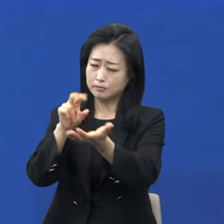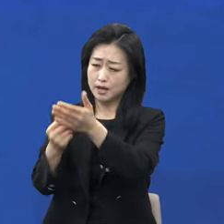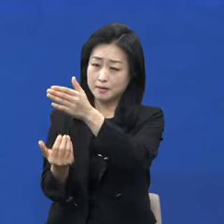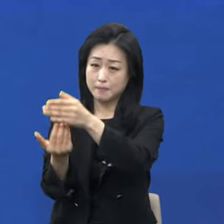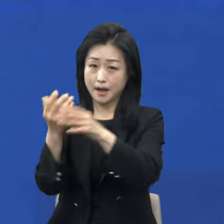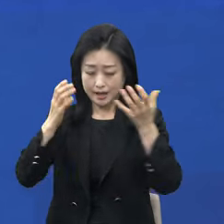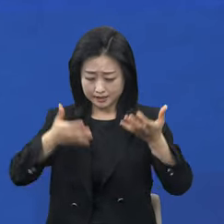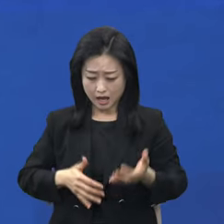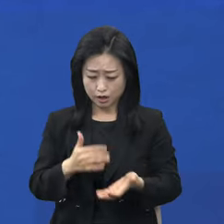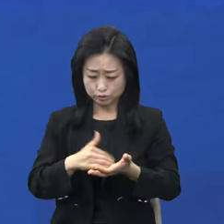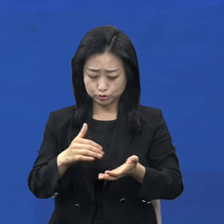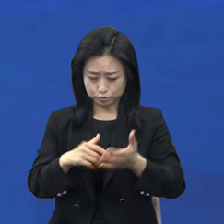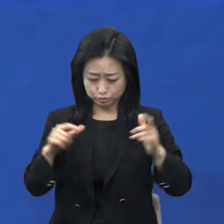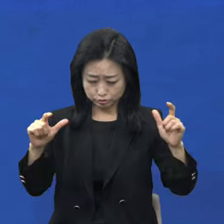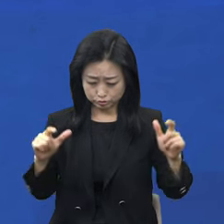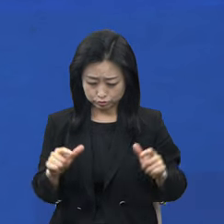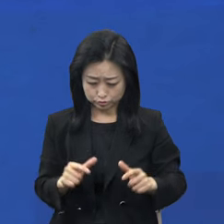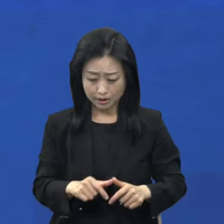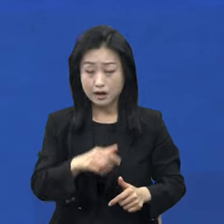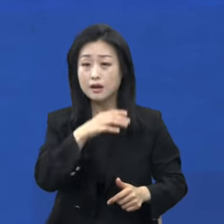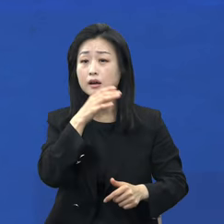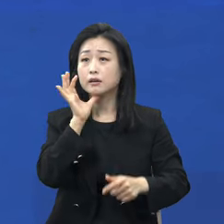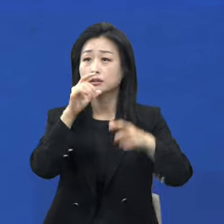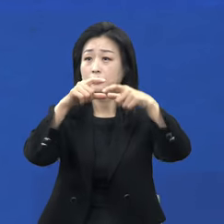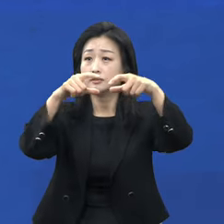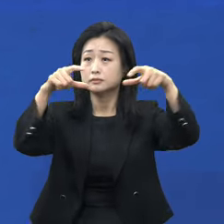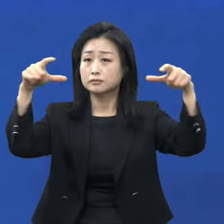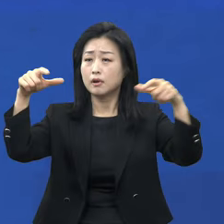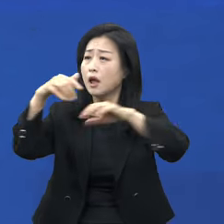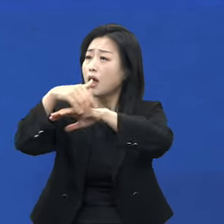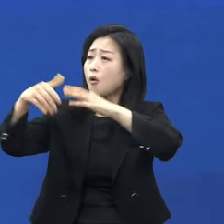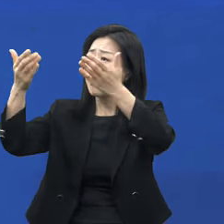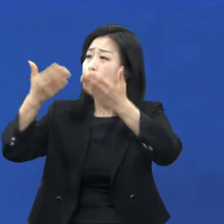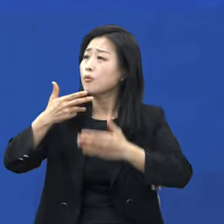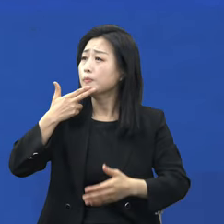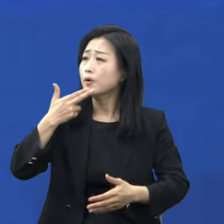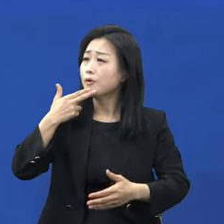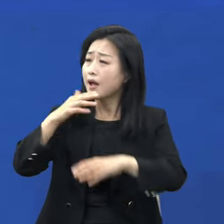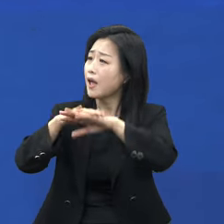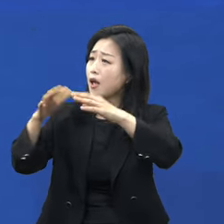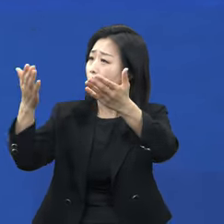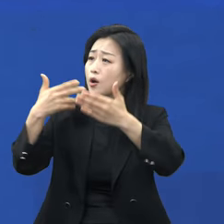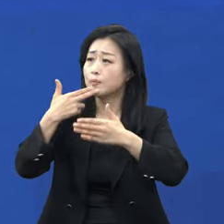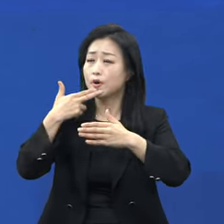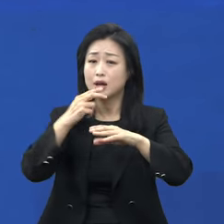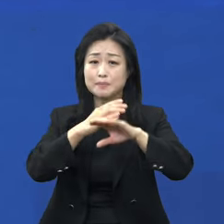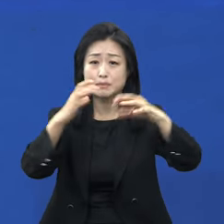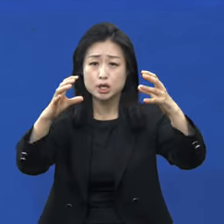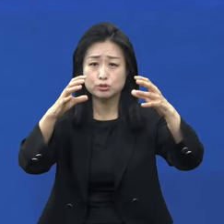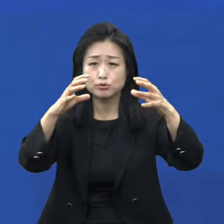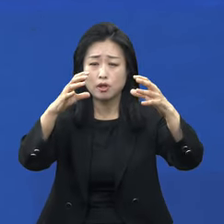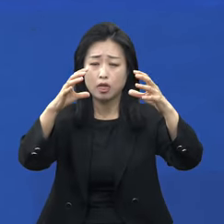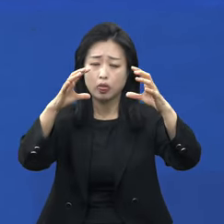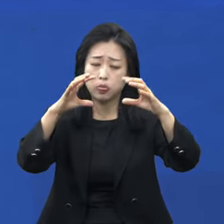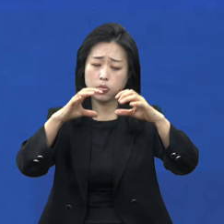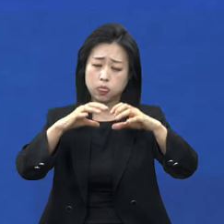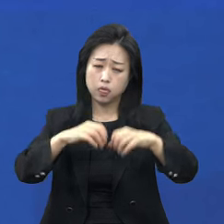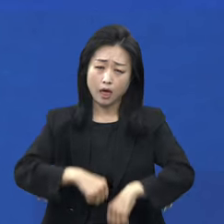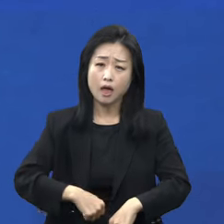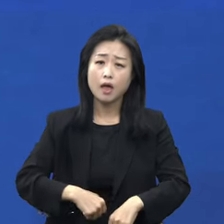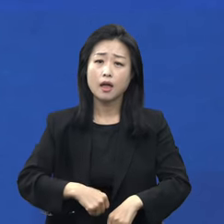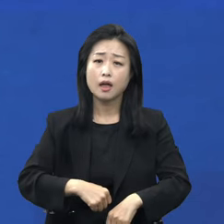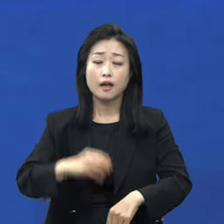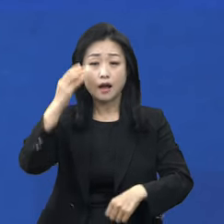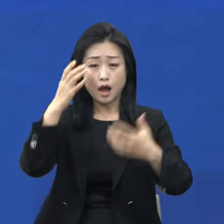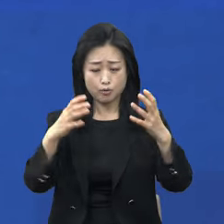저출산 고령화 위기했던 대책은 보이지 않습니다. 민주주의는 후퇴되고